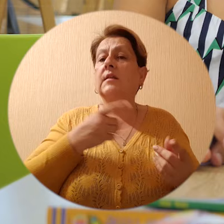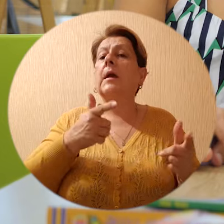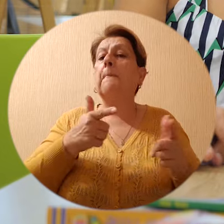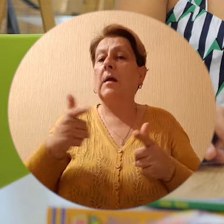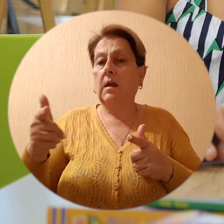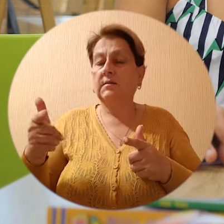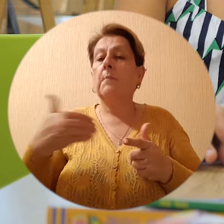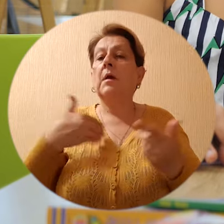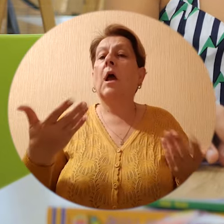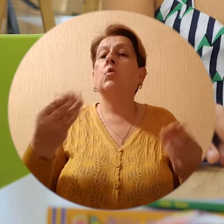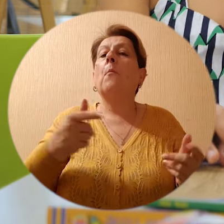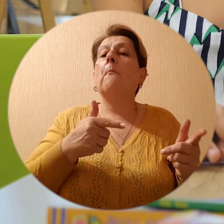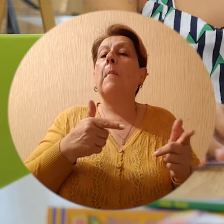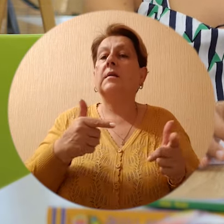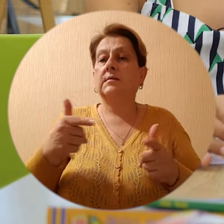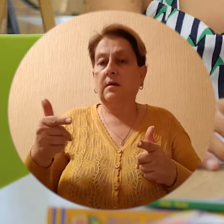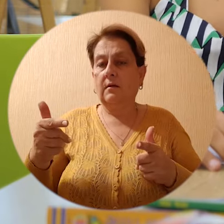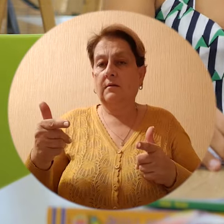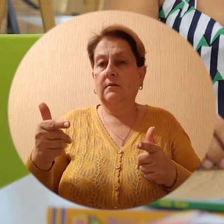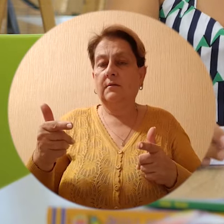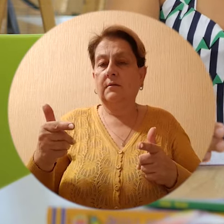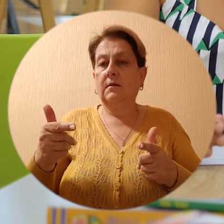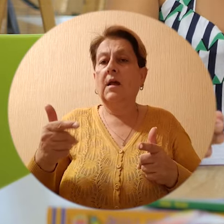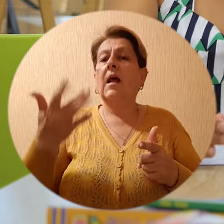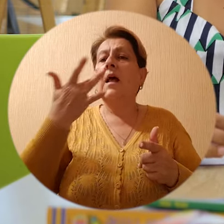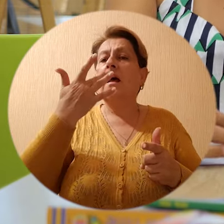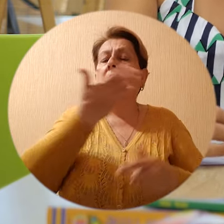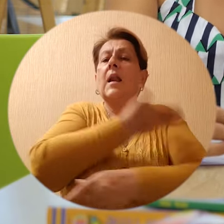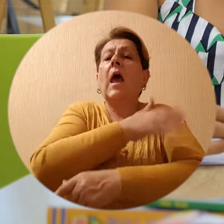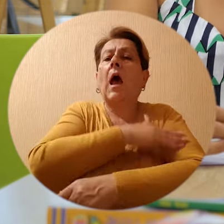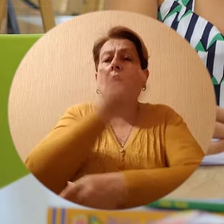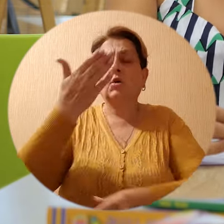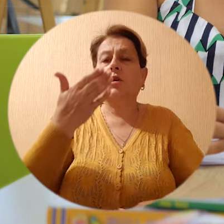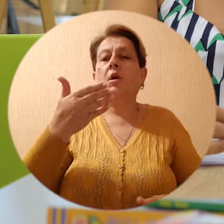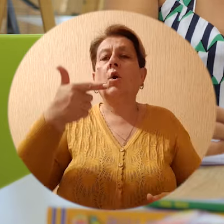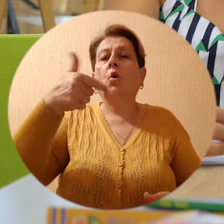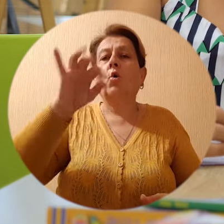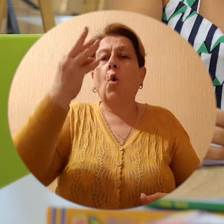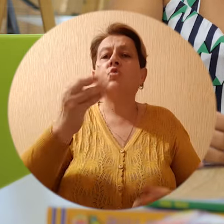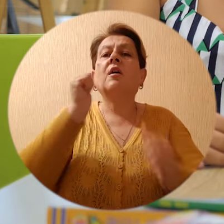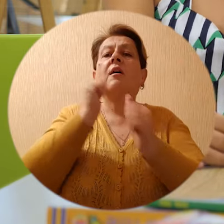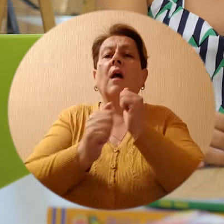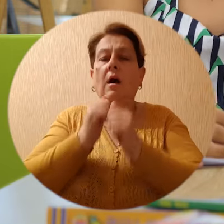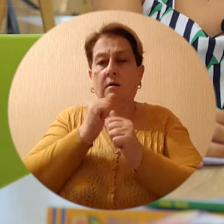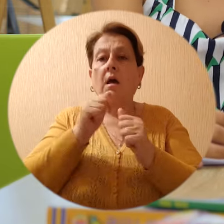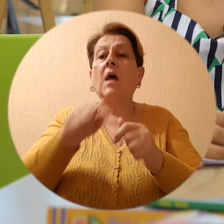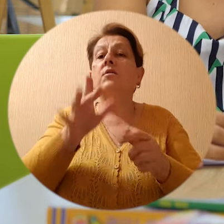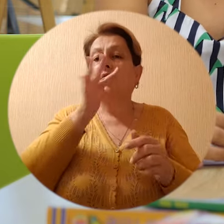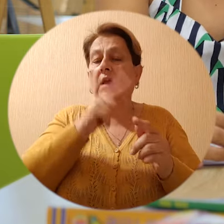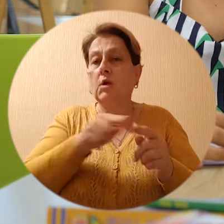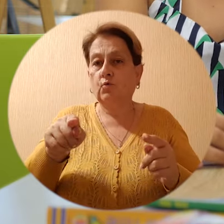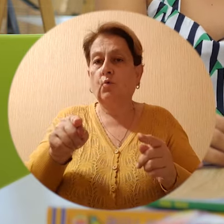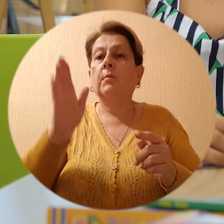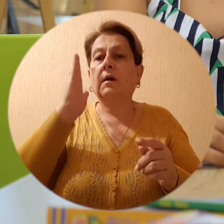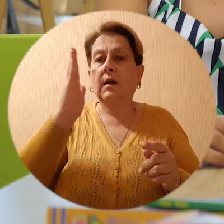ենք պատրաստել։ Մենք այսօր պատրաստել ենք լեհական ժողովրդական հեքիաթ «Գորշ քարը»։ Իսկ այս ընթացքում